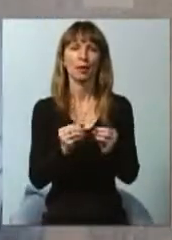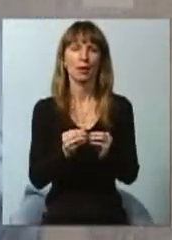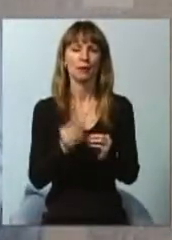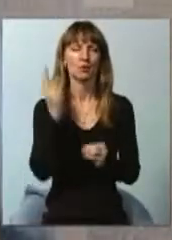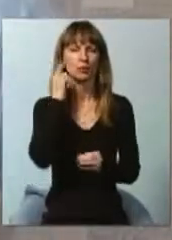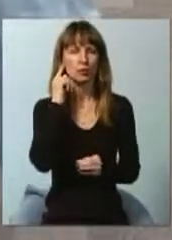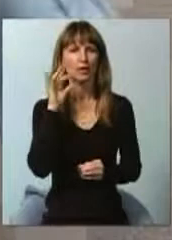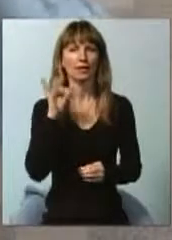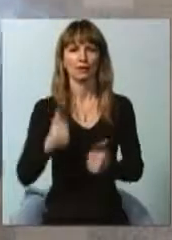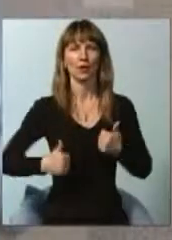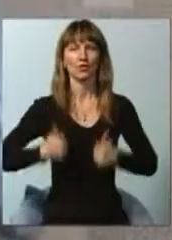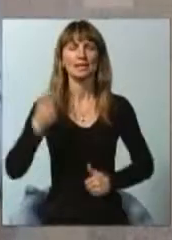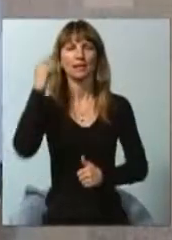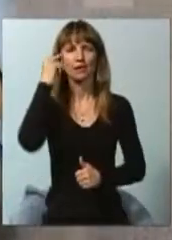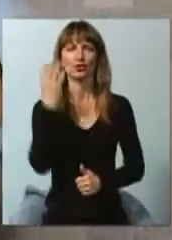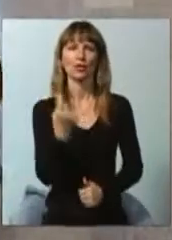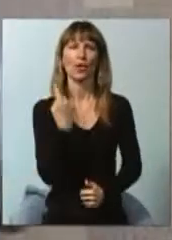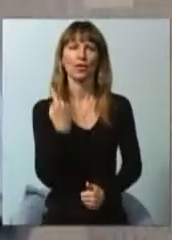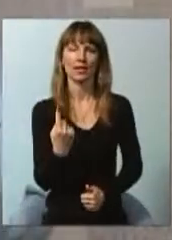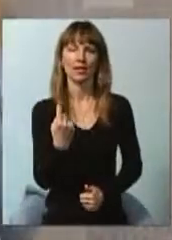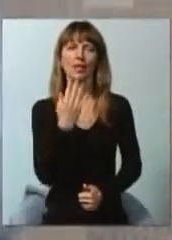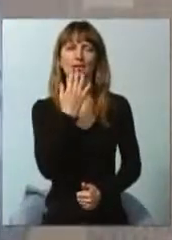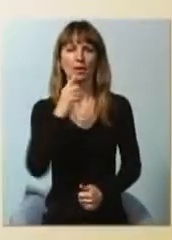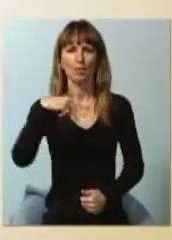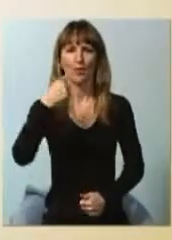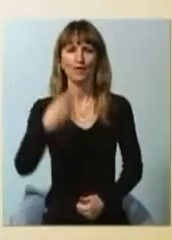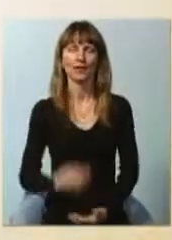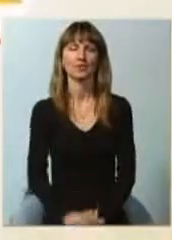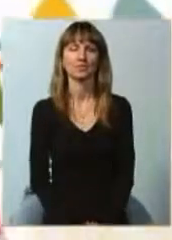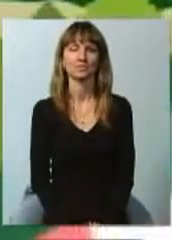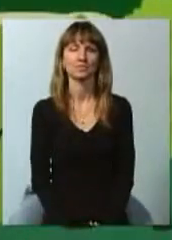слухом, а й хизуватися знаннями ще однієї іноземної мови.